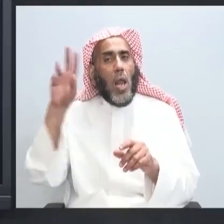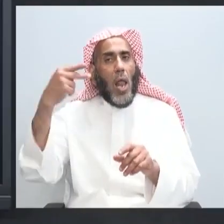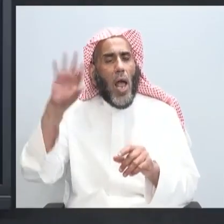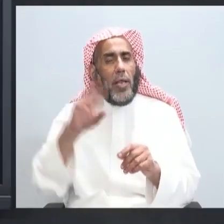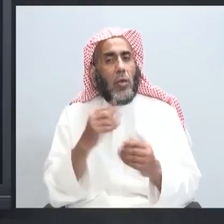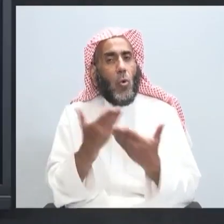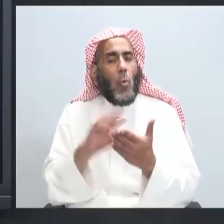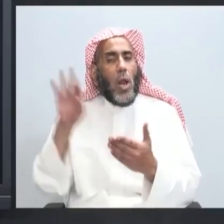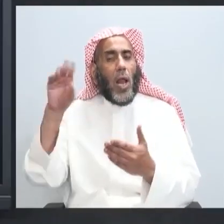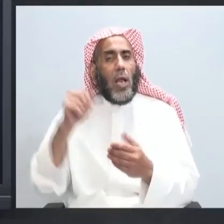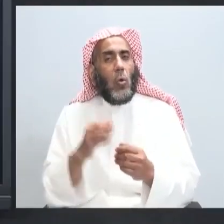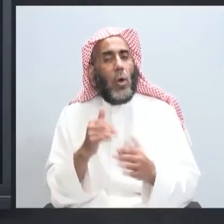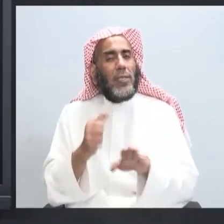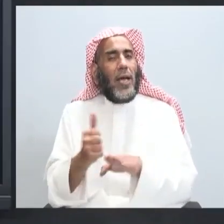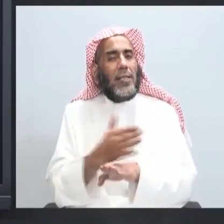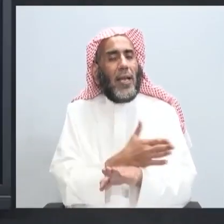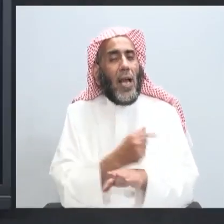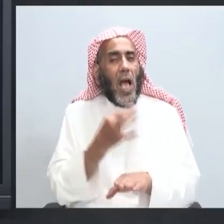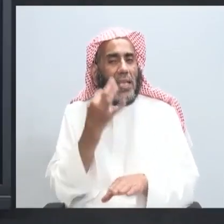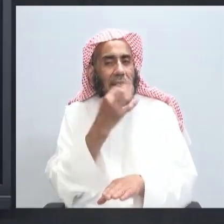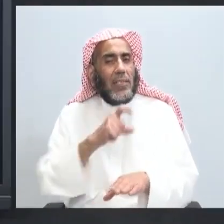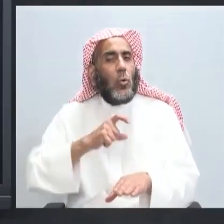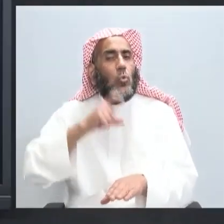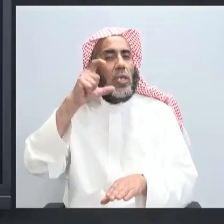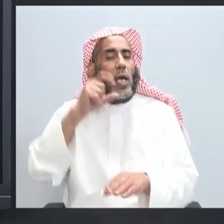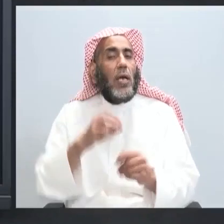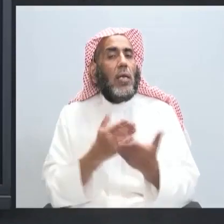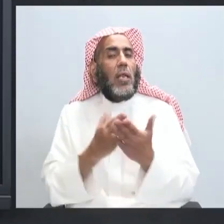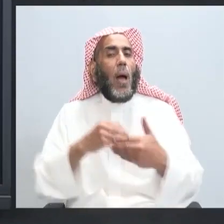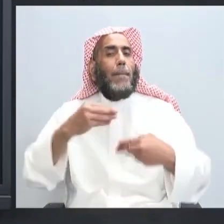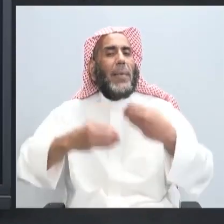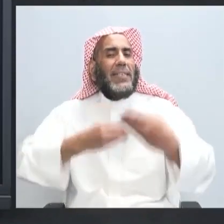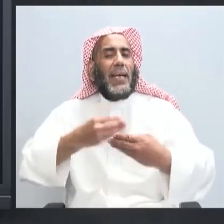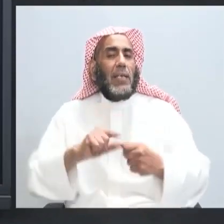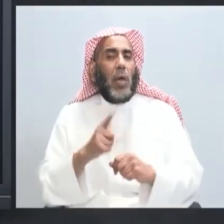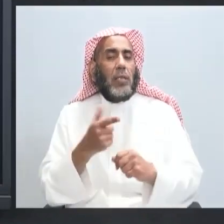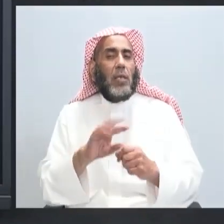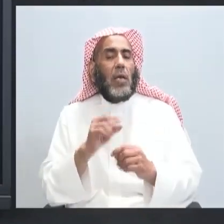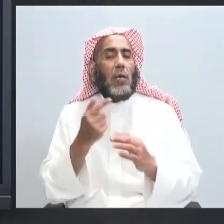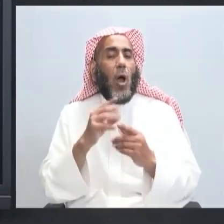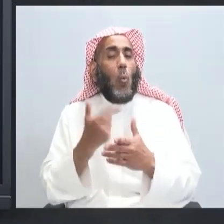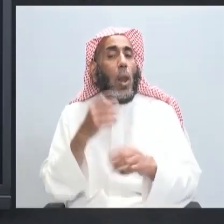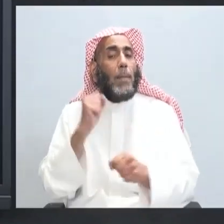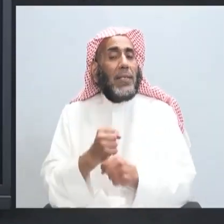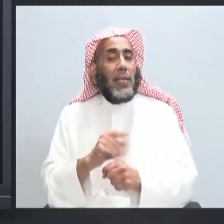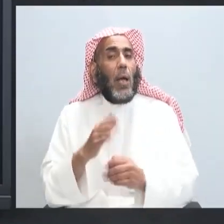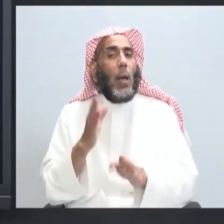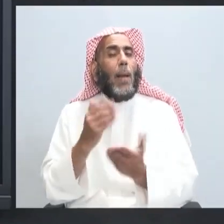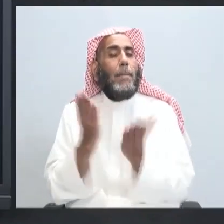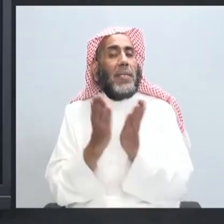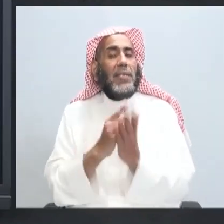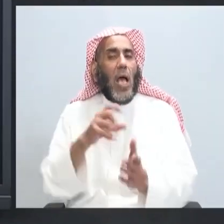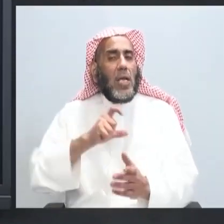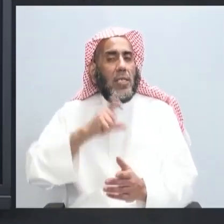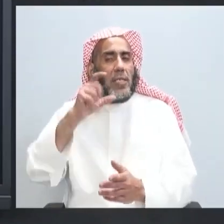ان اتخذ فيه الطريقه الصوتيه وثم نظام التقليبات خلي بن احمد اول من اتخذ المدرسه الصوتيه